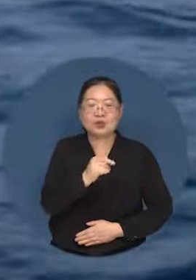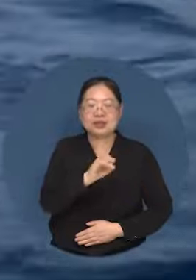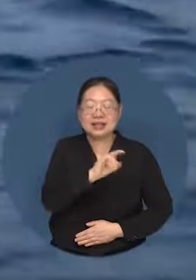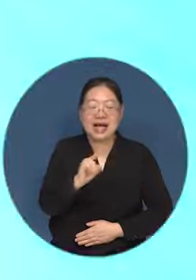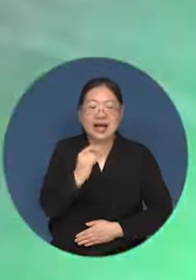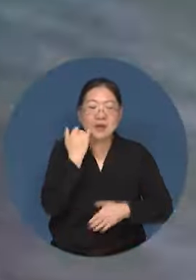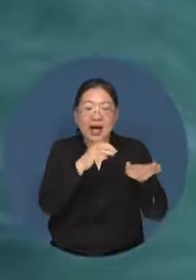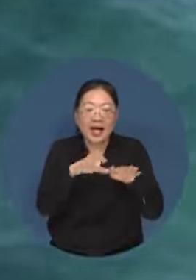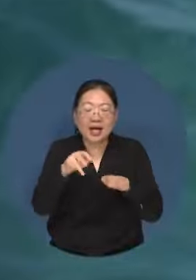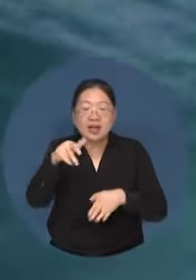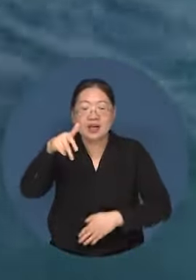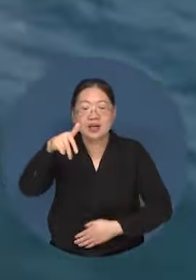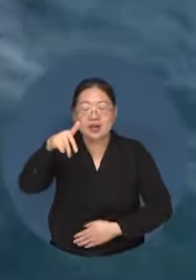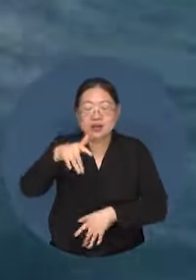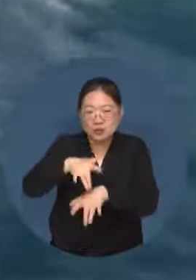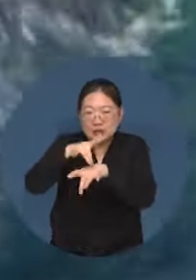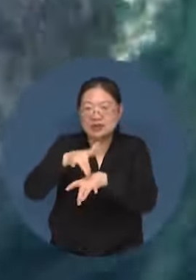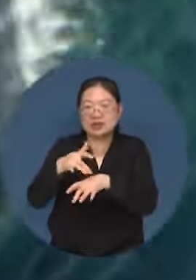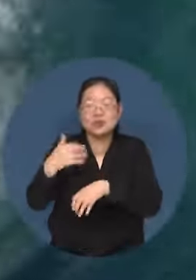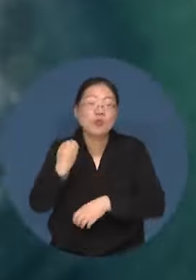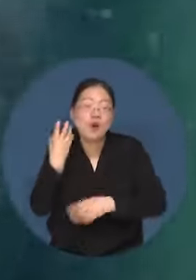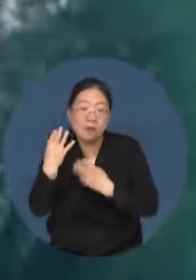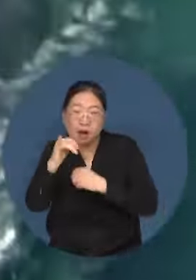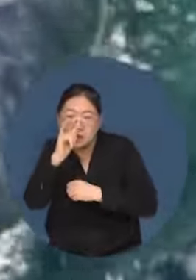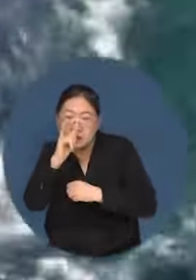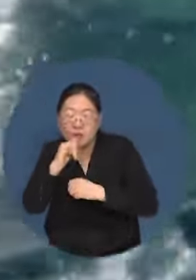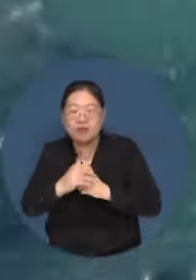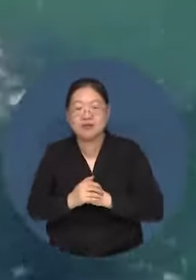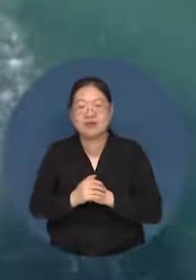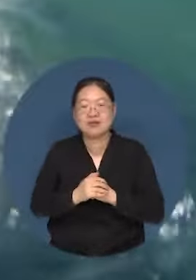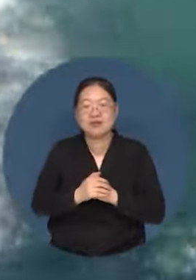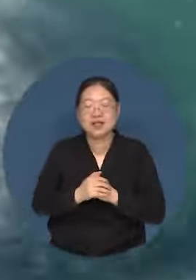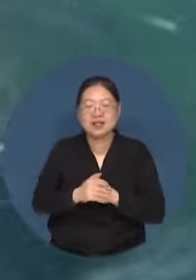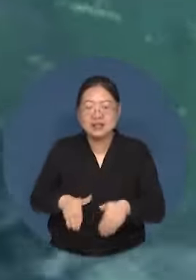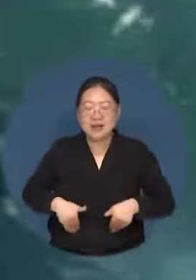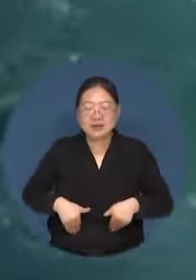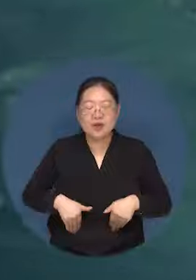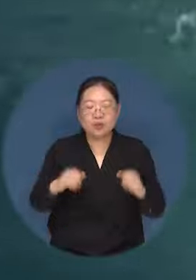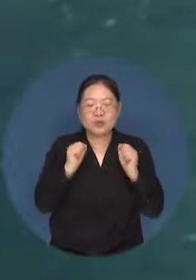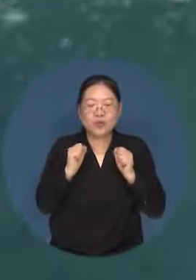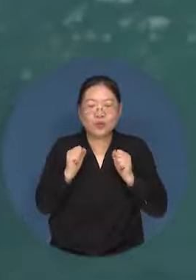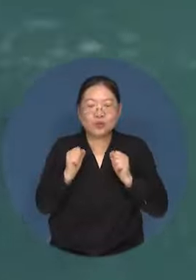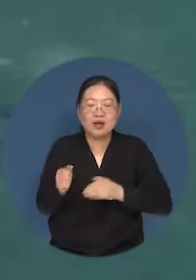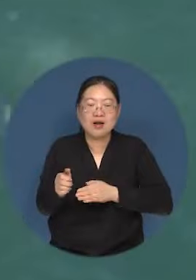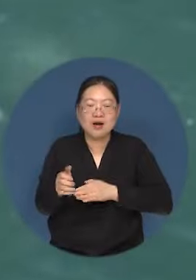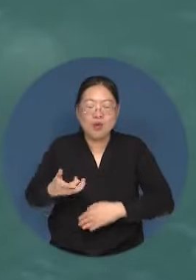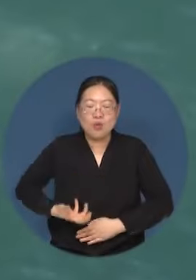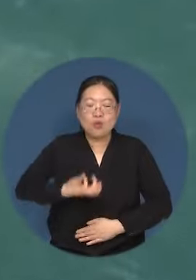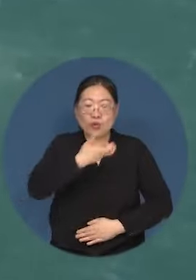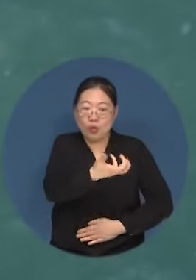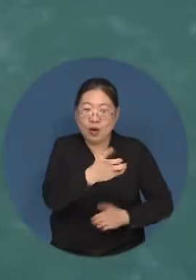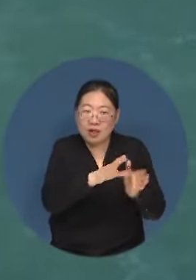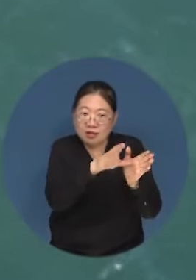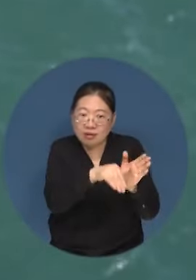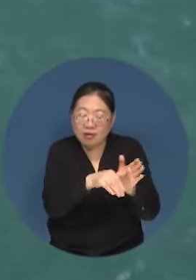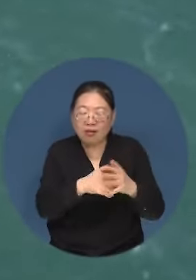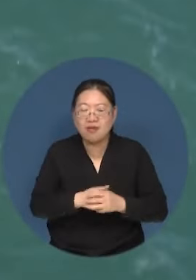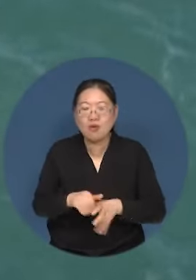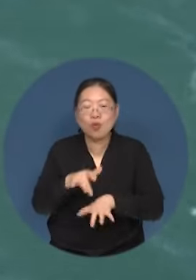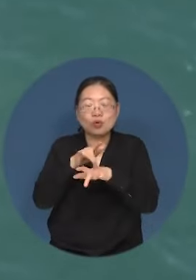많이 있거든요. 귀신고래? 네. 귀신고래가 이제 남에서 북쪽으로 회유를 하는데 그